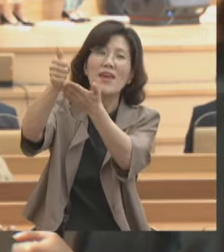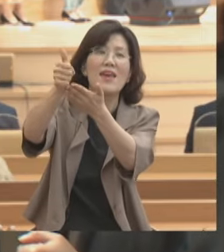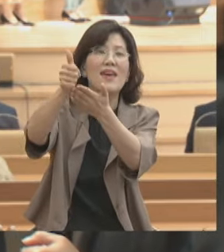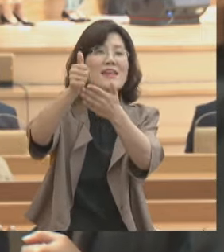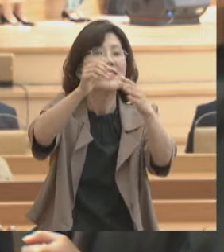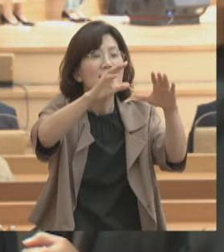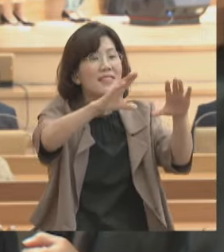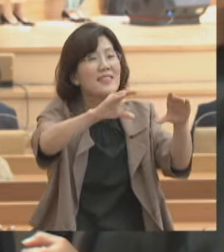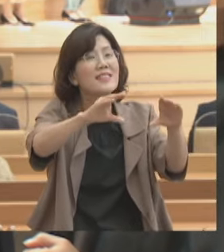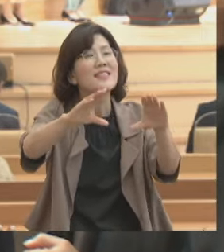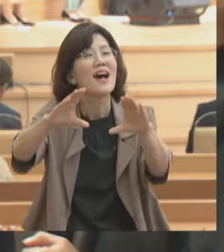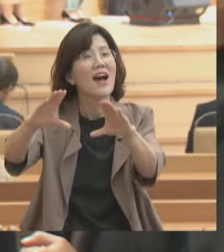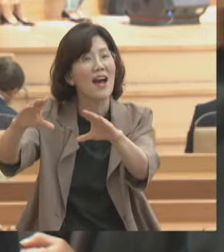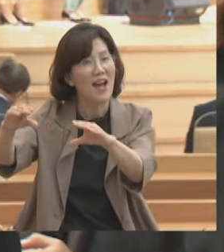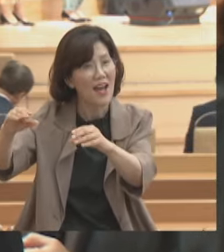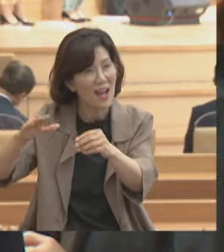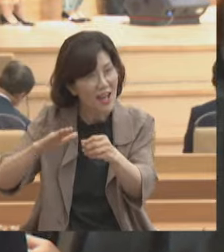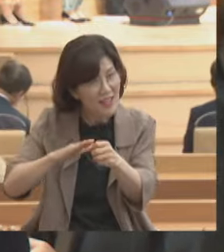하나님의